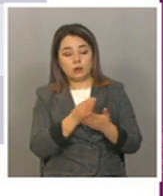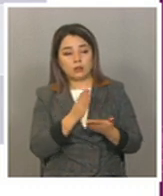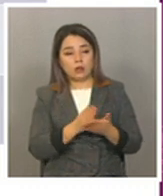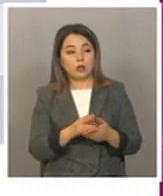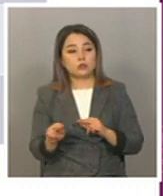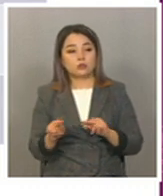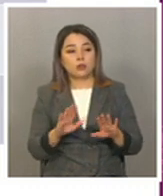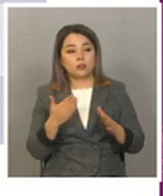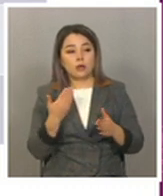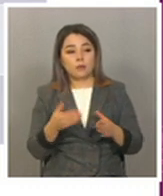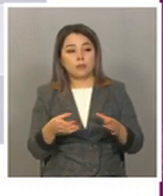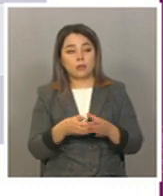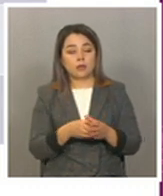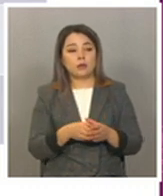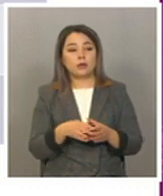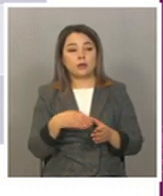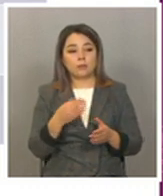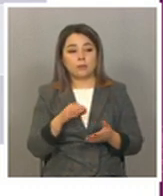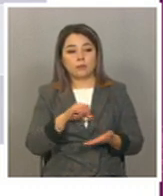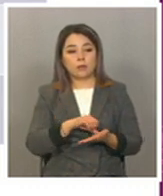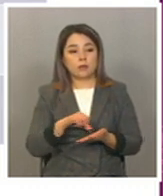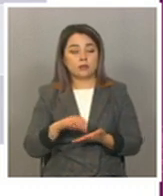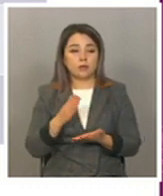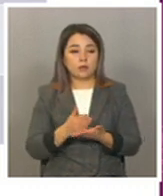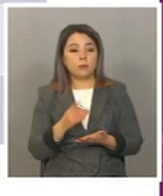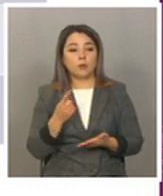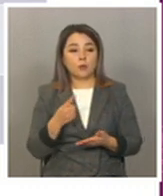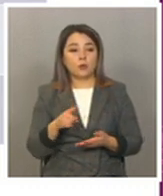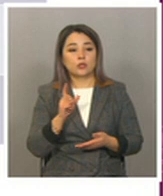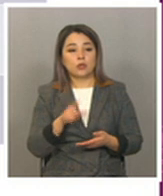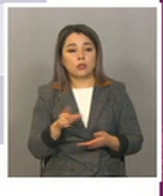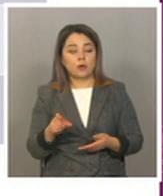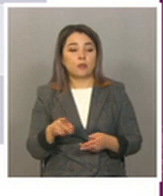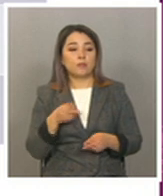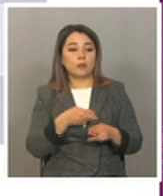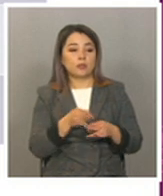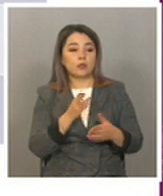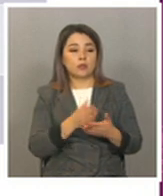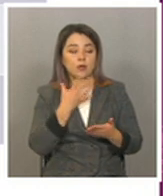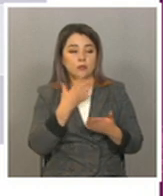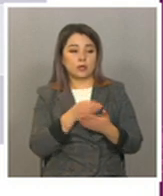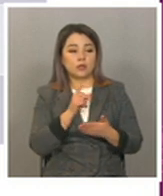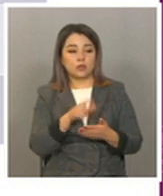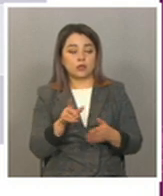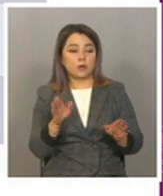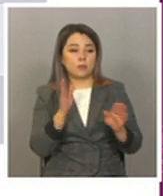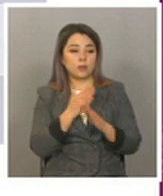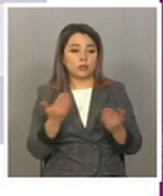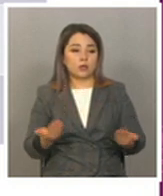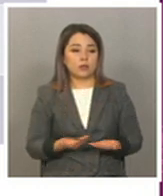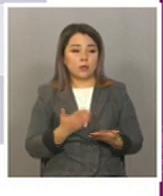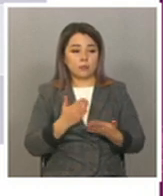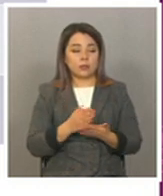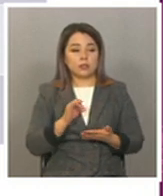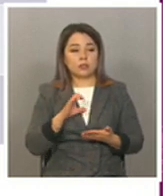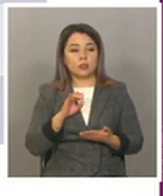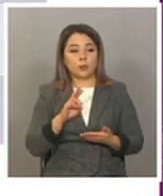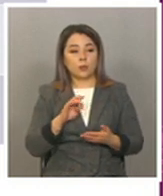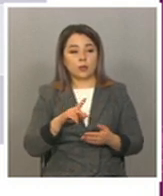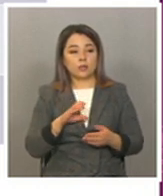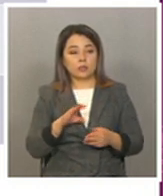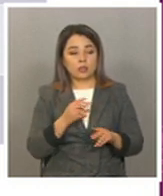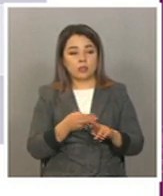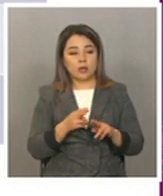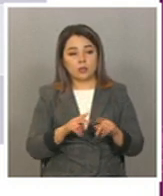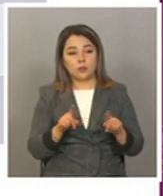в Приалдашских камышах. Почему человек вновь вмешивается в жизнь природы? Боль при Иссык-Кульской котловины.